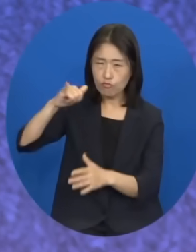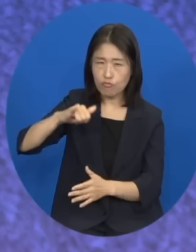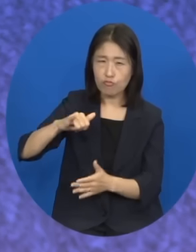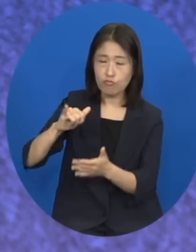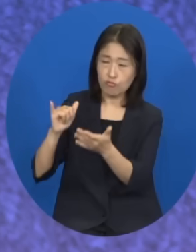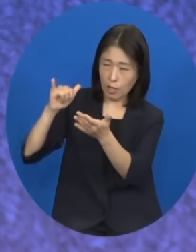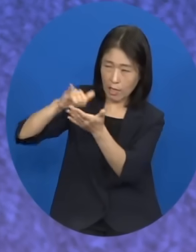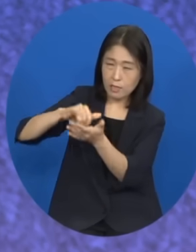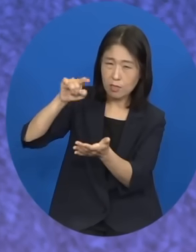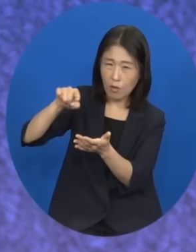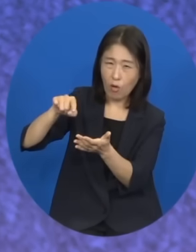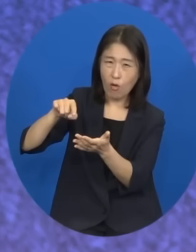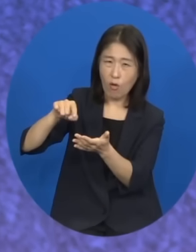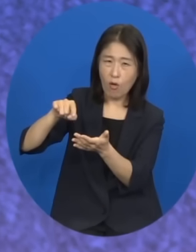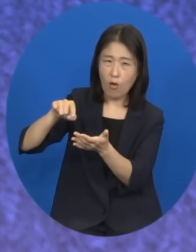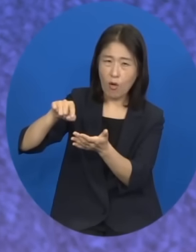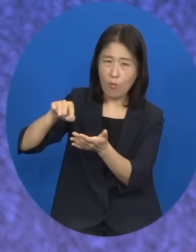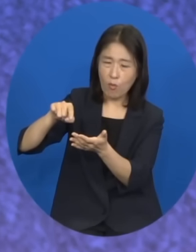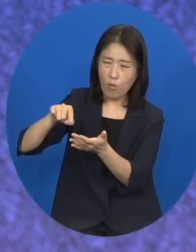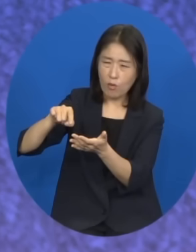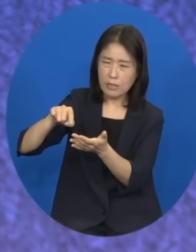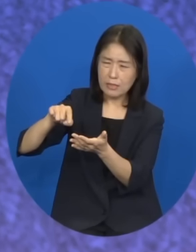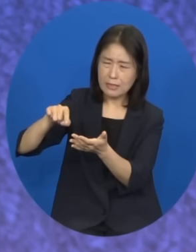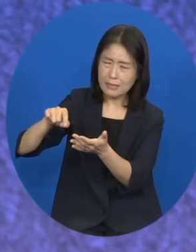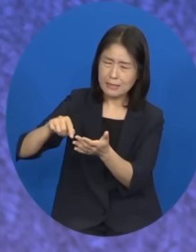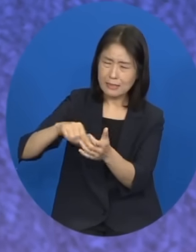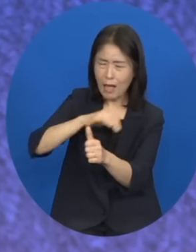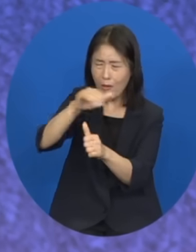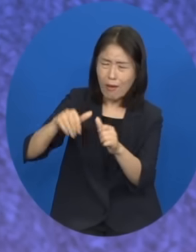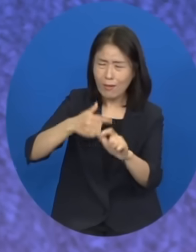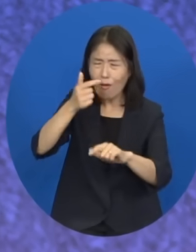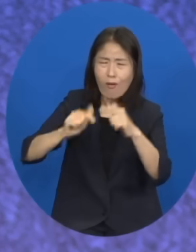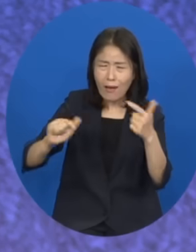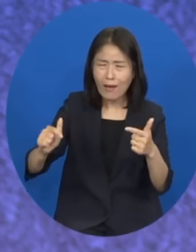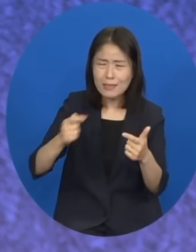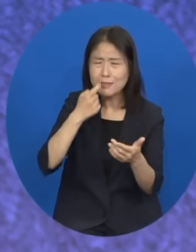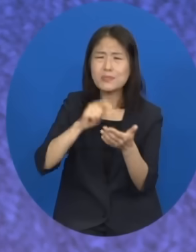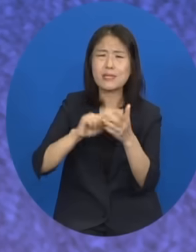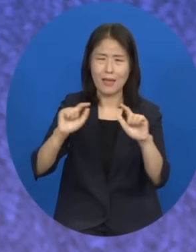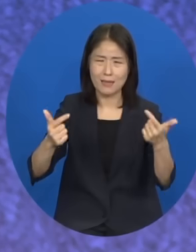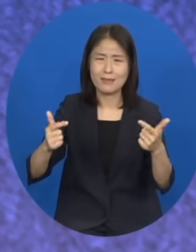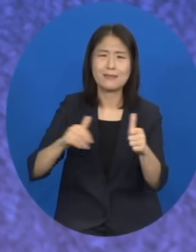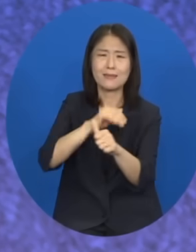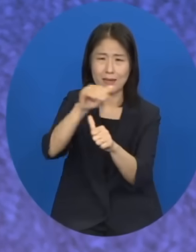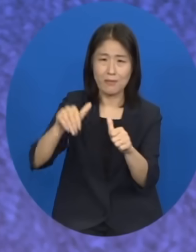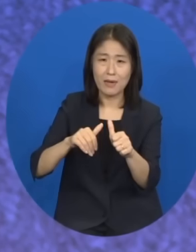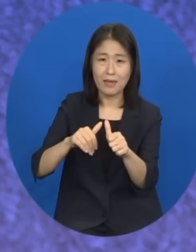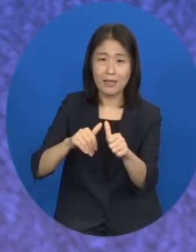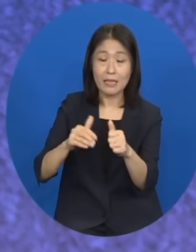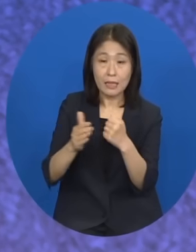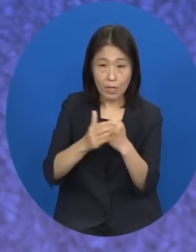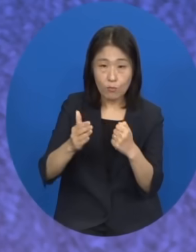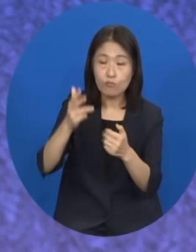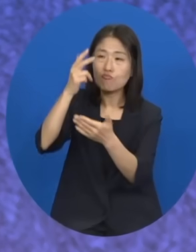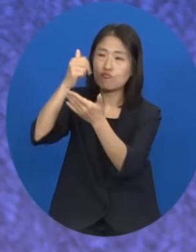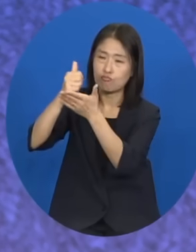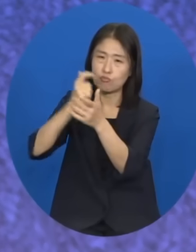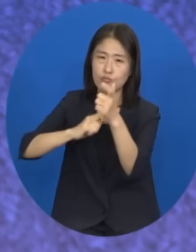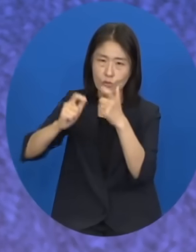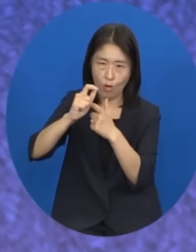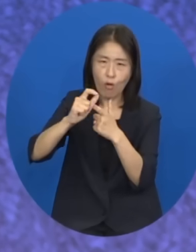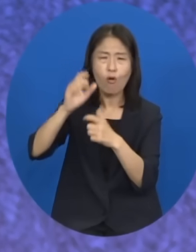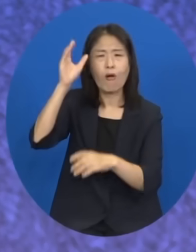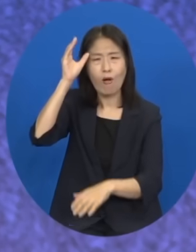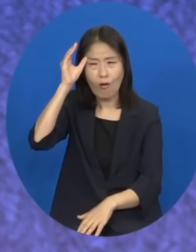많았고 쉽지 않은 여행 일정이지만 그래서 주님의 역사가 더욱 기대가 됩니다.